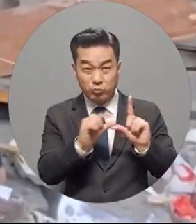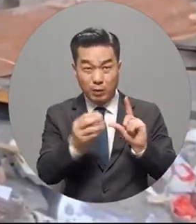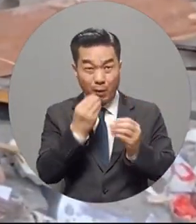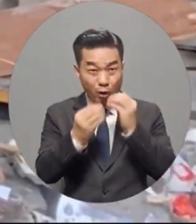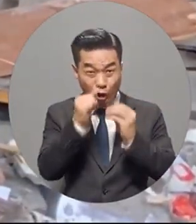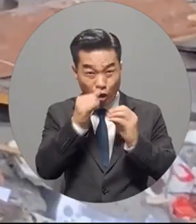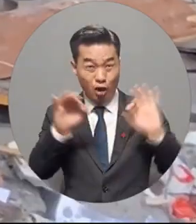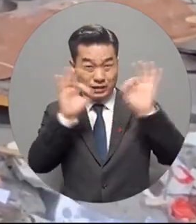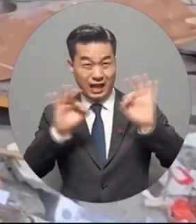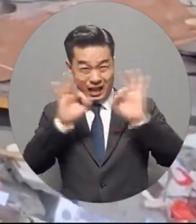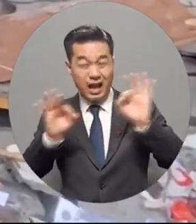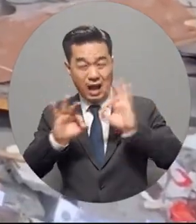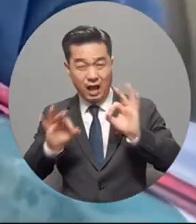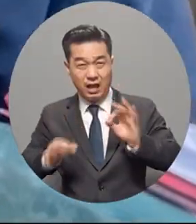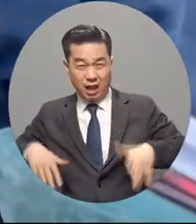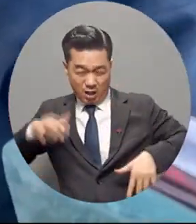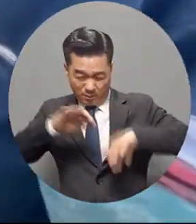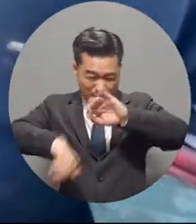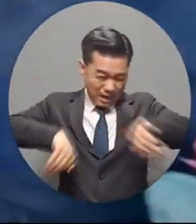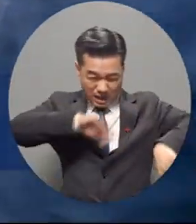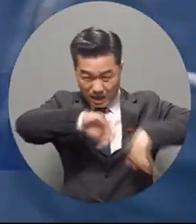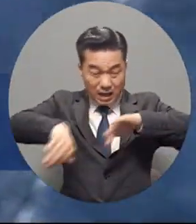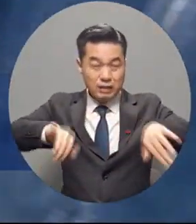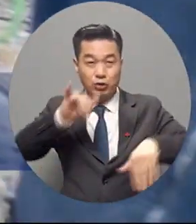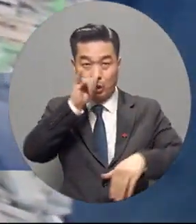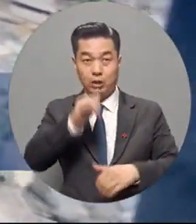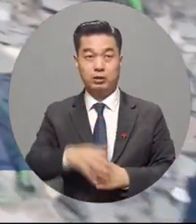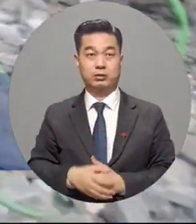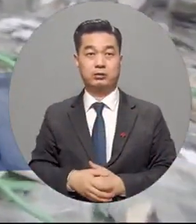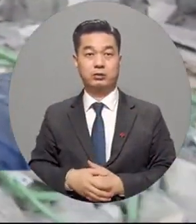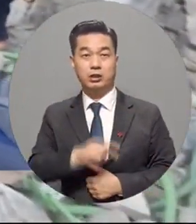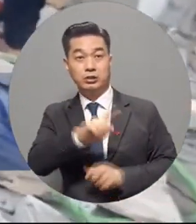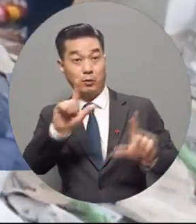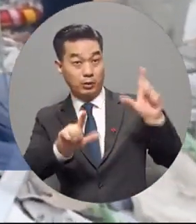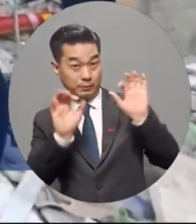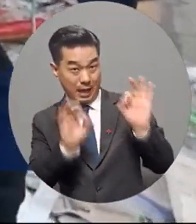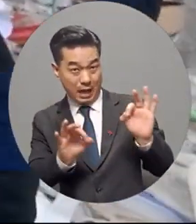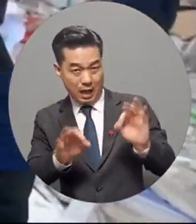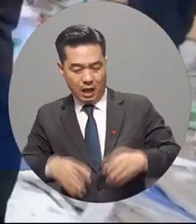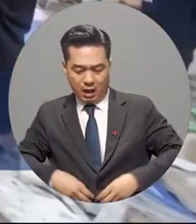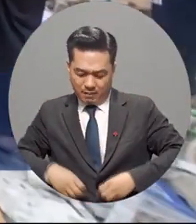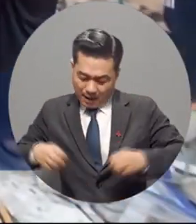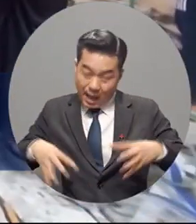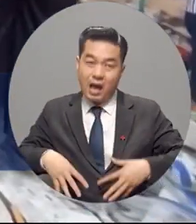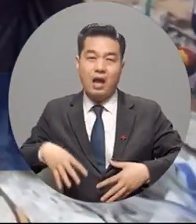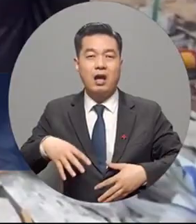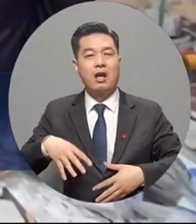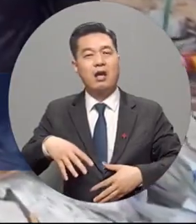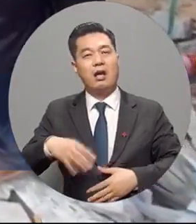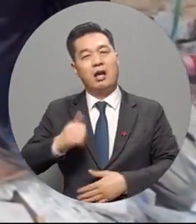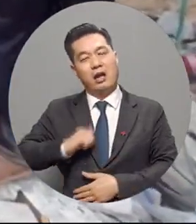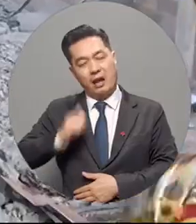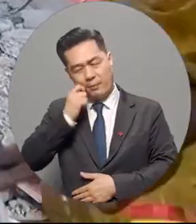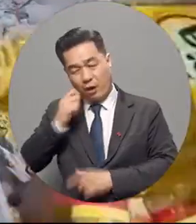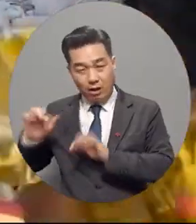건물 잔해를 맨손으로 헤집습니다. Look at the people, says Ikram Arai. They're doing this out of